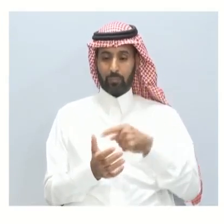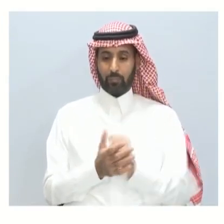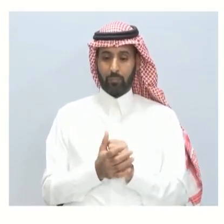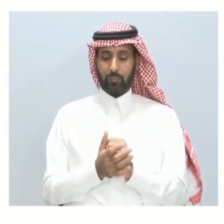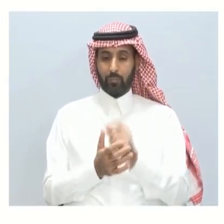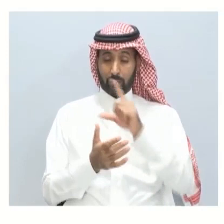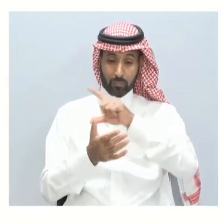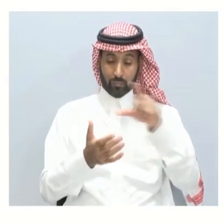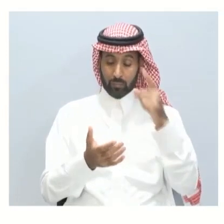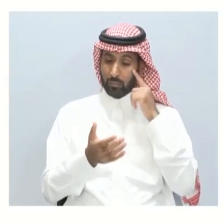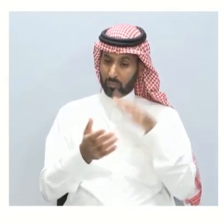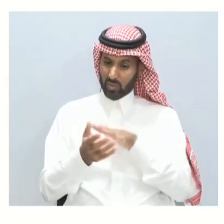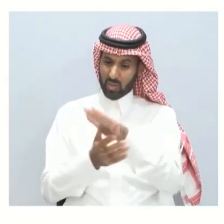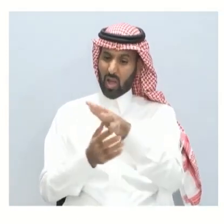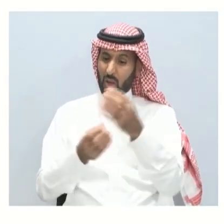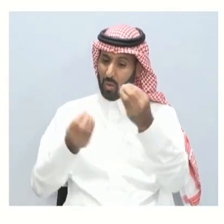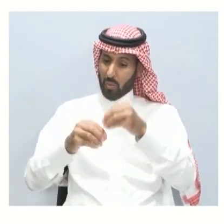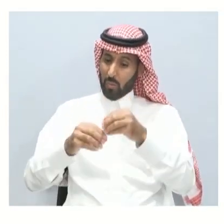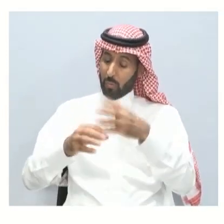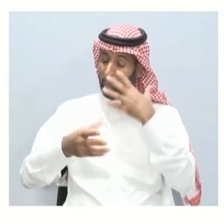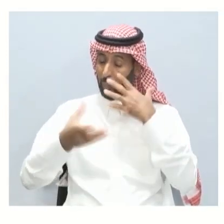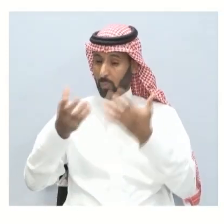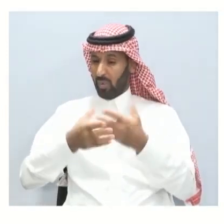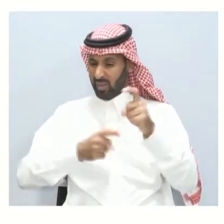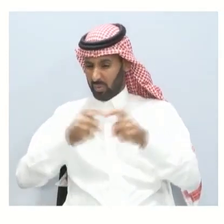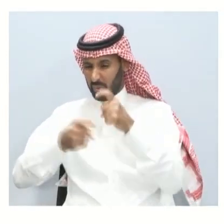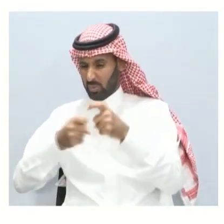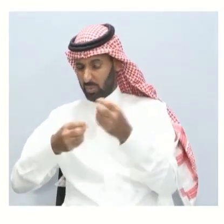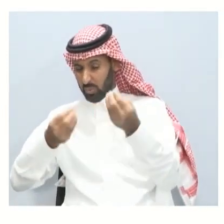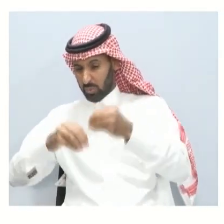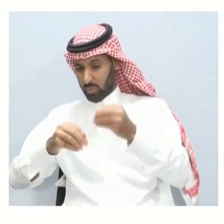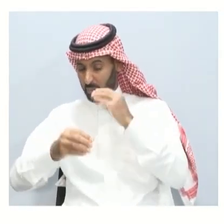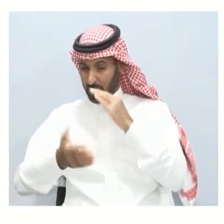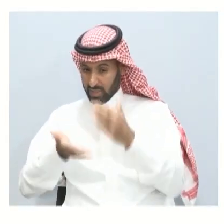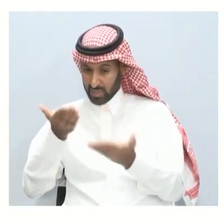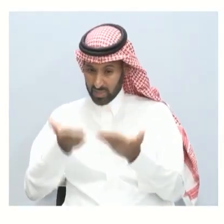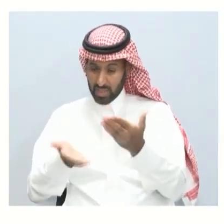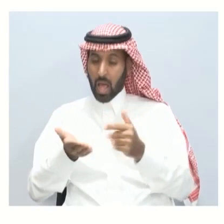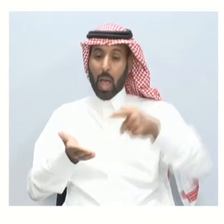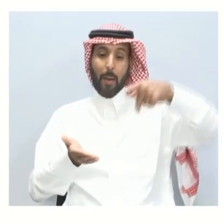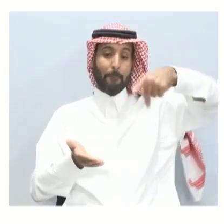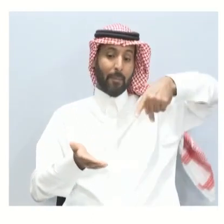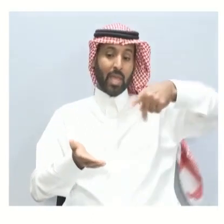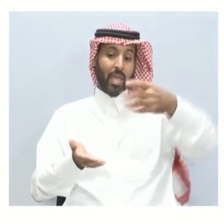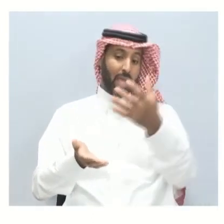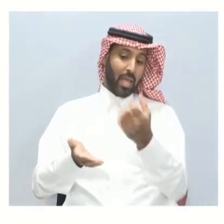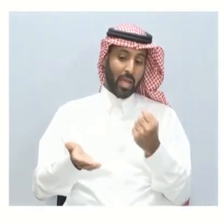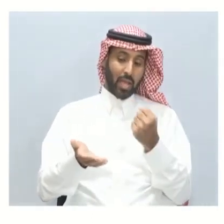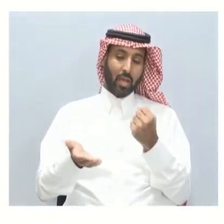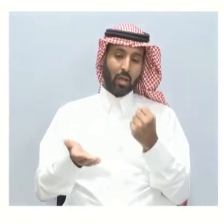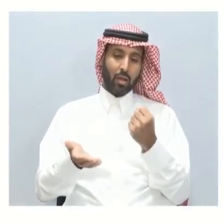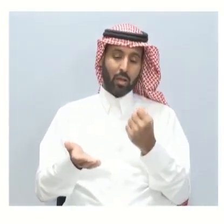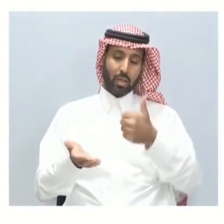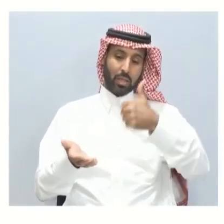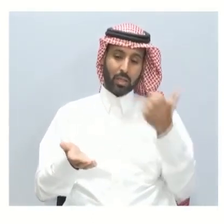لها مستويات فرعيه ممتلئه كليا او جزئيا الكترونات التكافؤ ونحن نعرف ان البي يستوي حتى سته